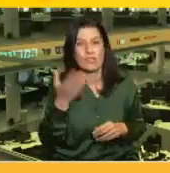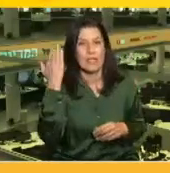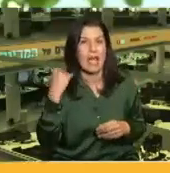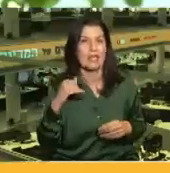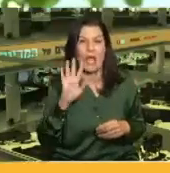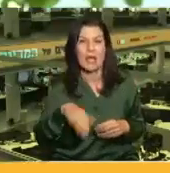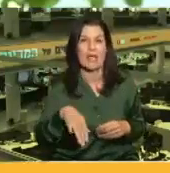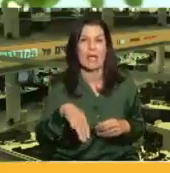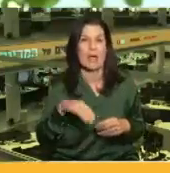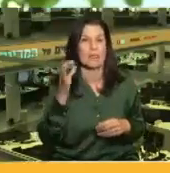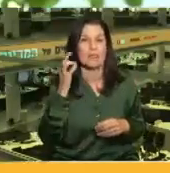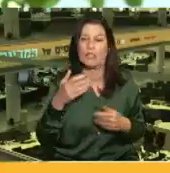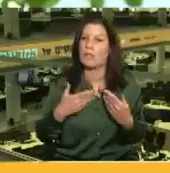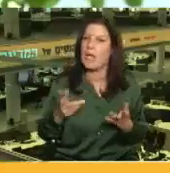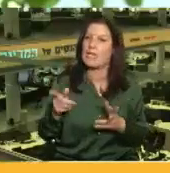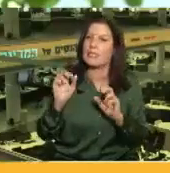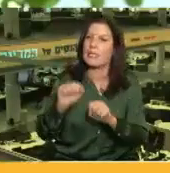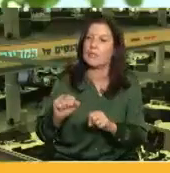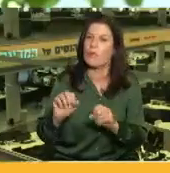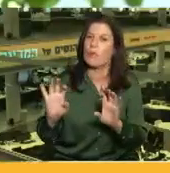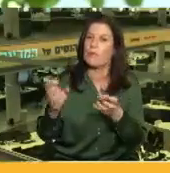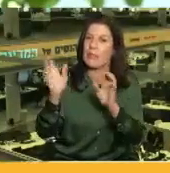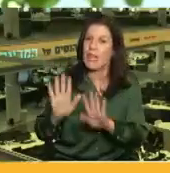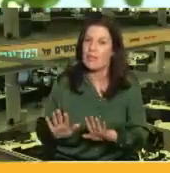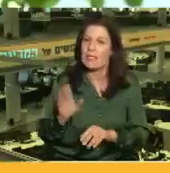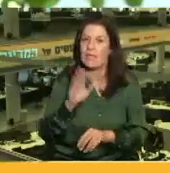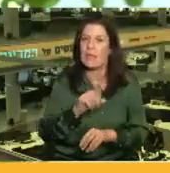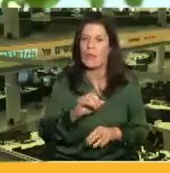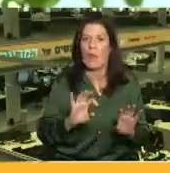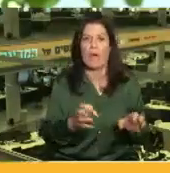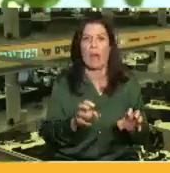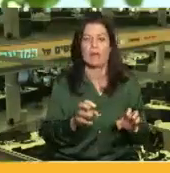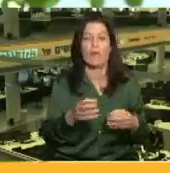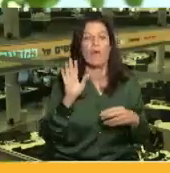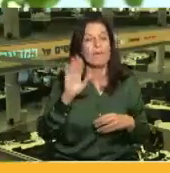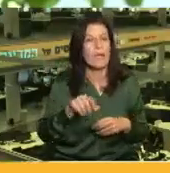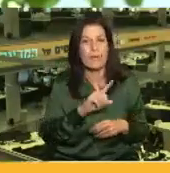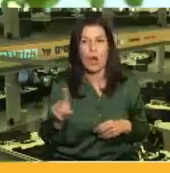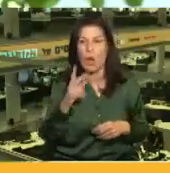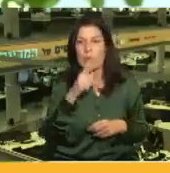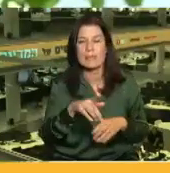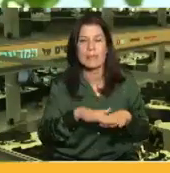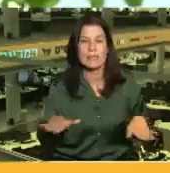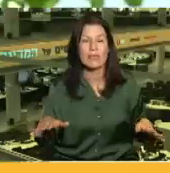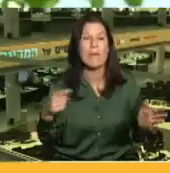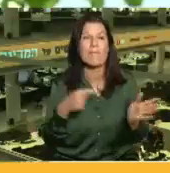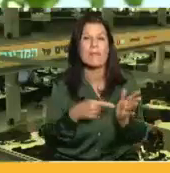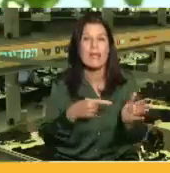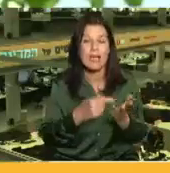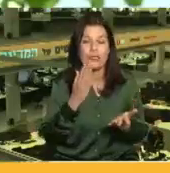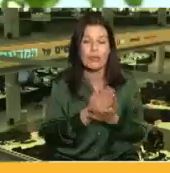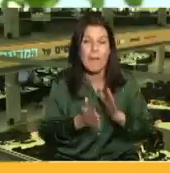נראה ככה. אין לזה גיבוי בטלוויזיה וברדיו. ובשטח הרבה פעמים, בגלל שכבר מלכתחילה,